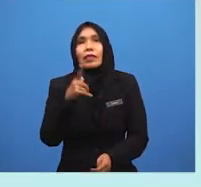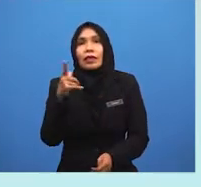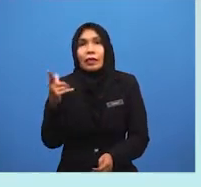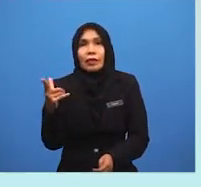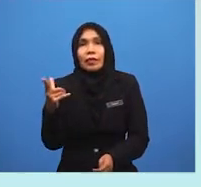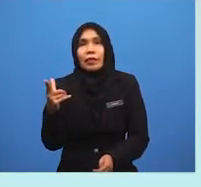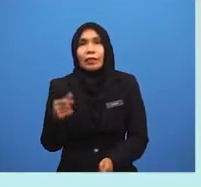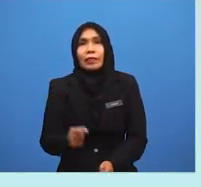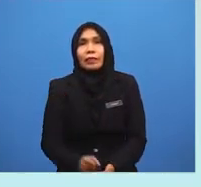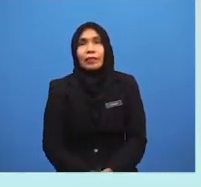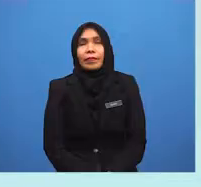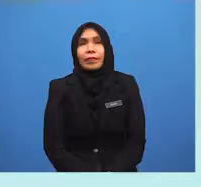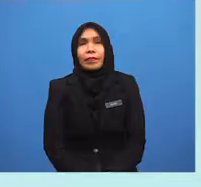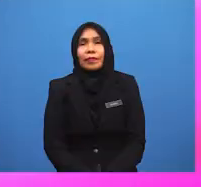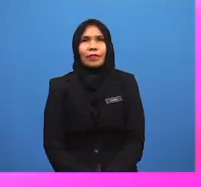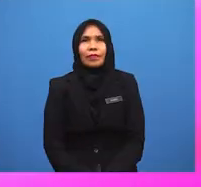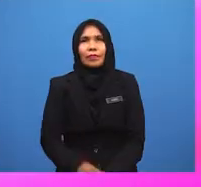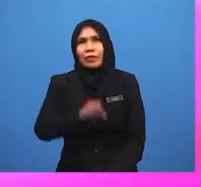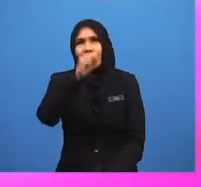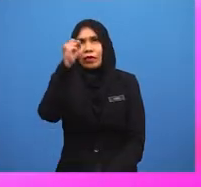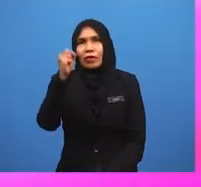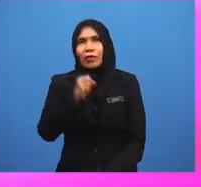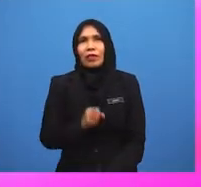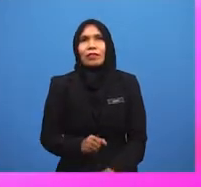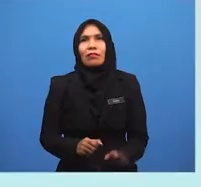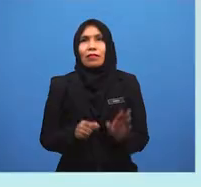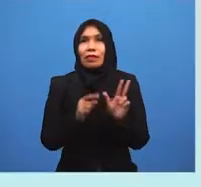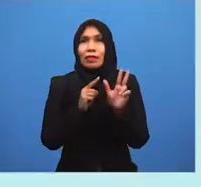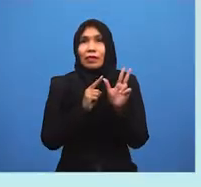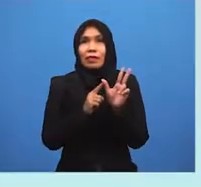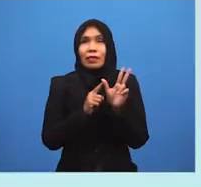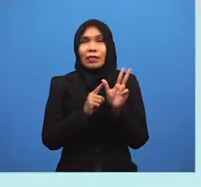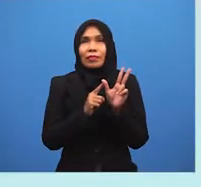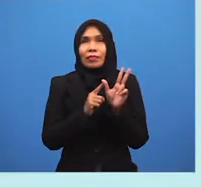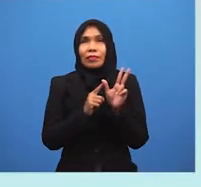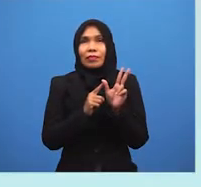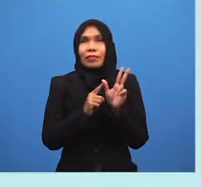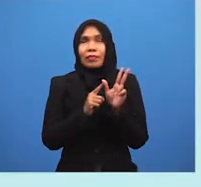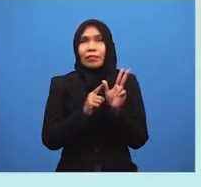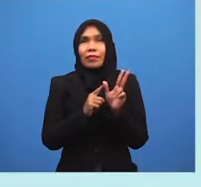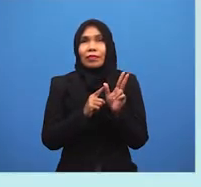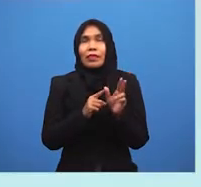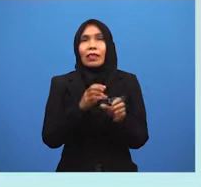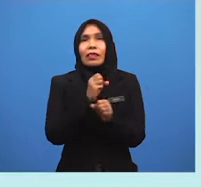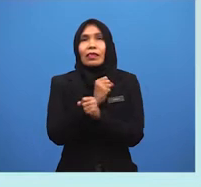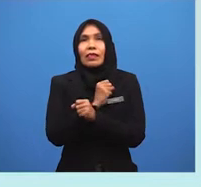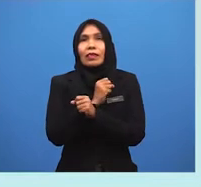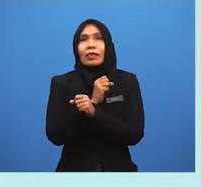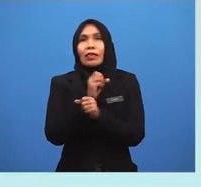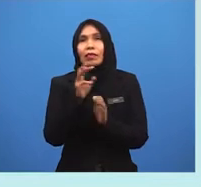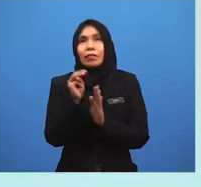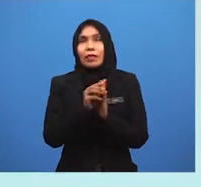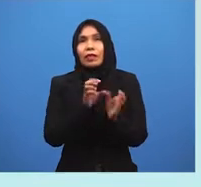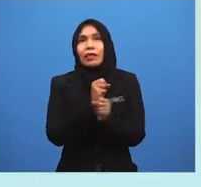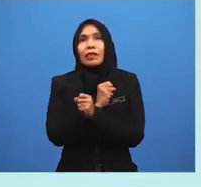Persatuan Penduduk Bandar Mega. Soalan ketiga. Sikap sayang menyayangi